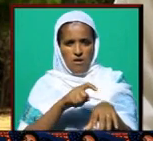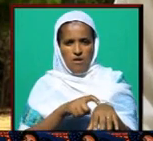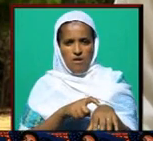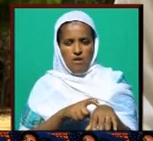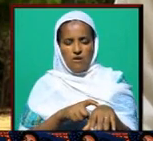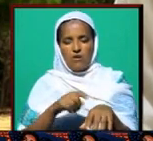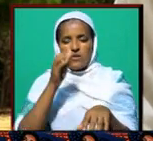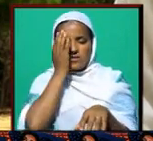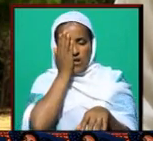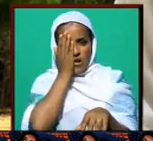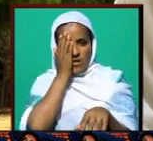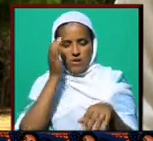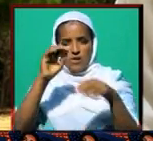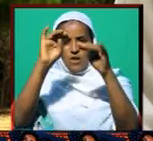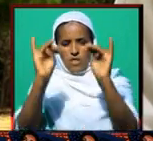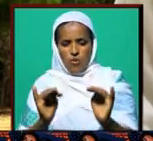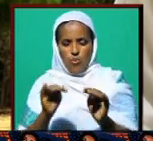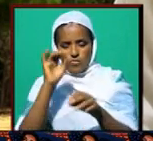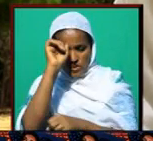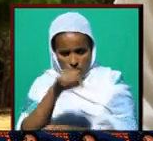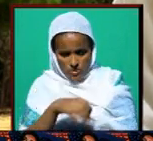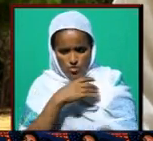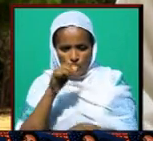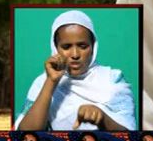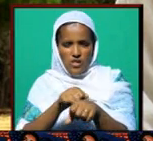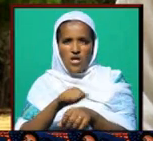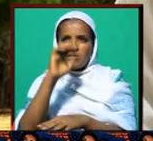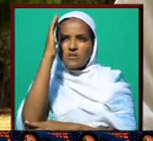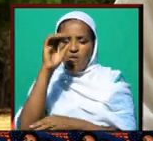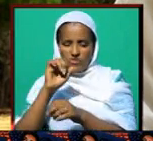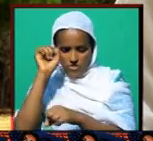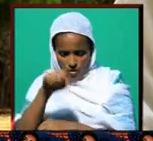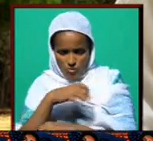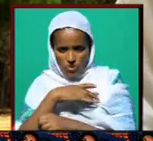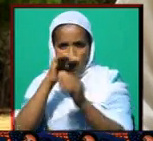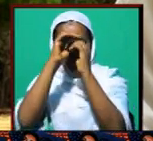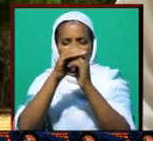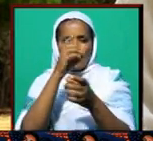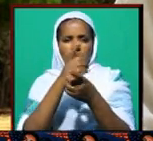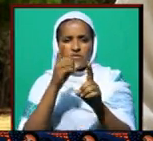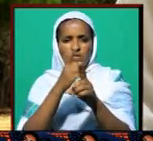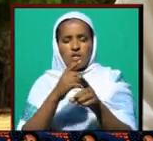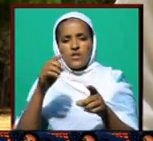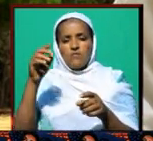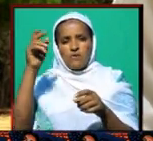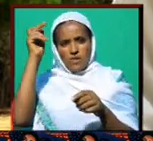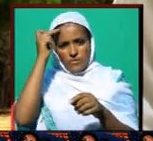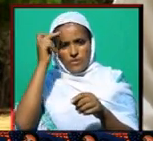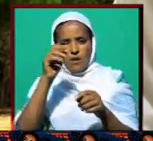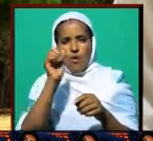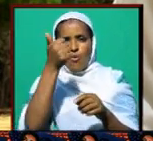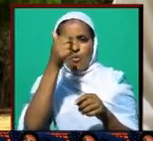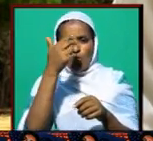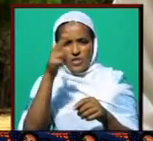ያስፈልገናል። ልክ በሙሴ ጊዜ እስራኤል ለጣዖት እንዳይሰግዱ ከዛፍ ከድንጋይ ስር እንዳይሰግዱ ልክ